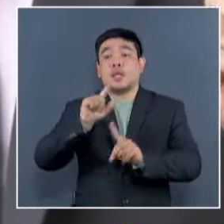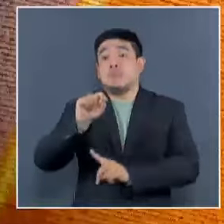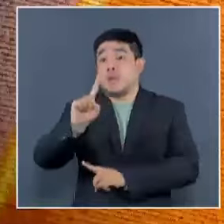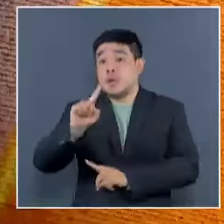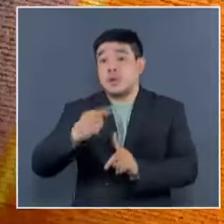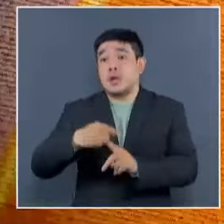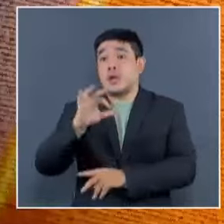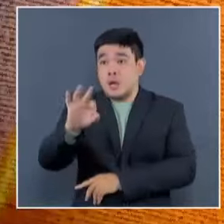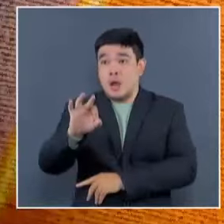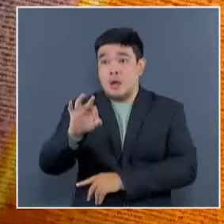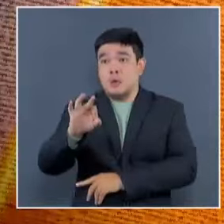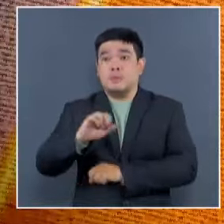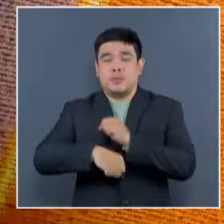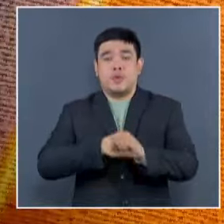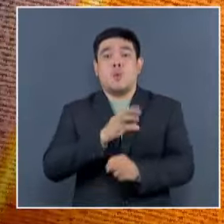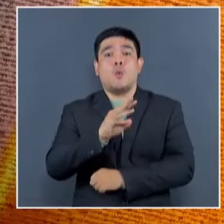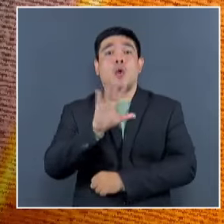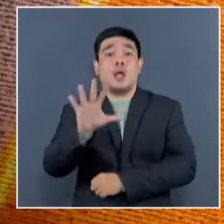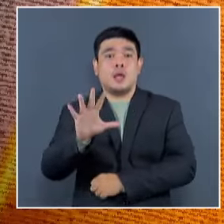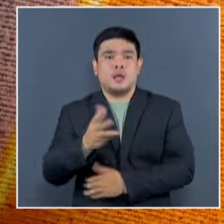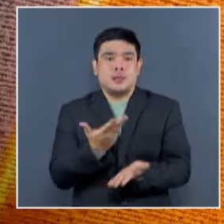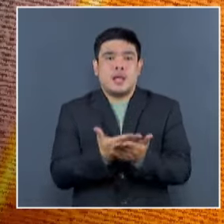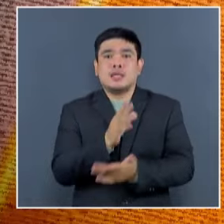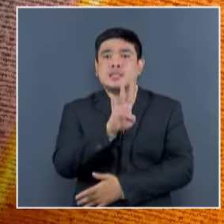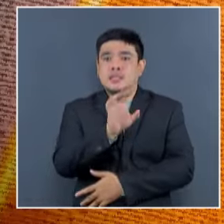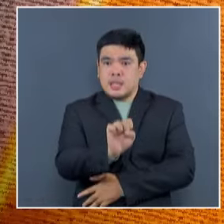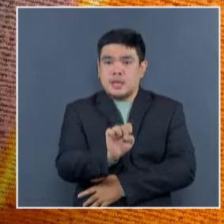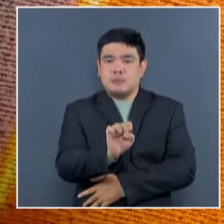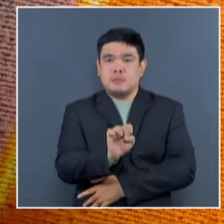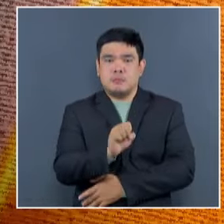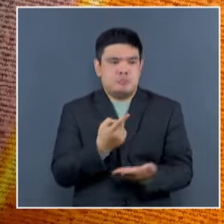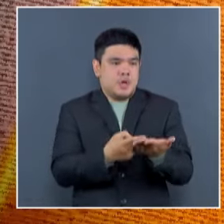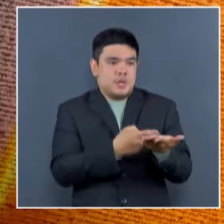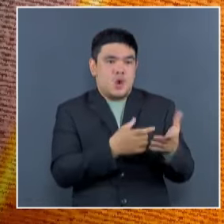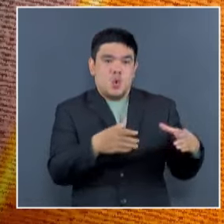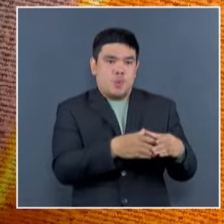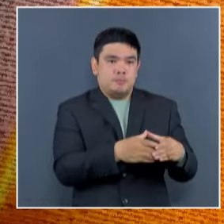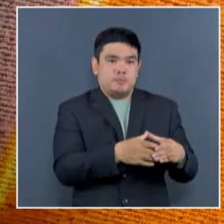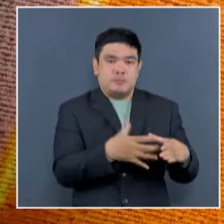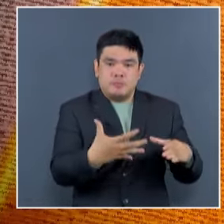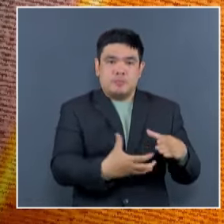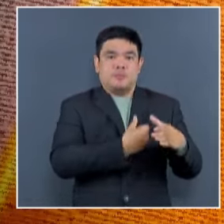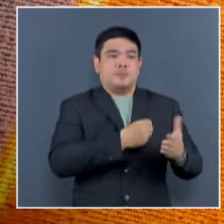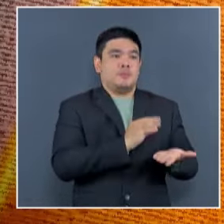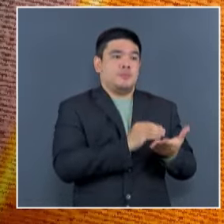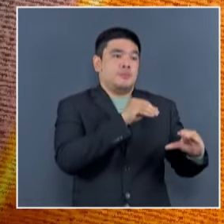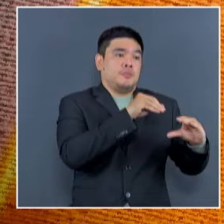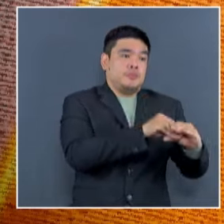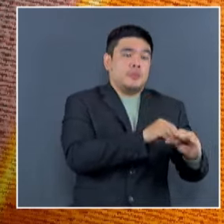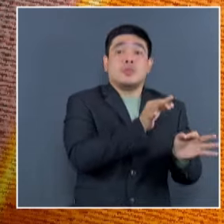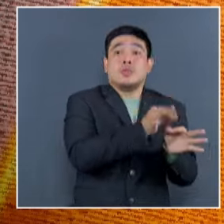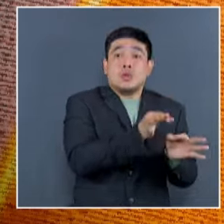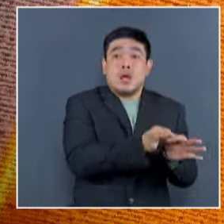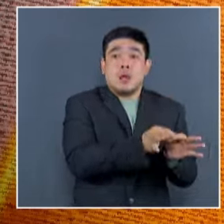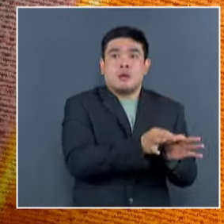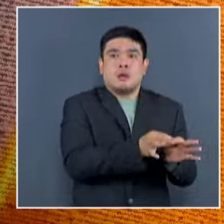น2565ซึ่งเงินสด 400,000 บาทเนี่ยคุณแม่บอกว่าที่ปรึกษากฎหมายเนี่ยเป็นคนถือเงินไปเข้าธนาคารพร้อมกับคุณแ